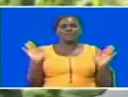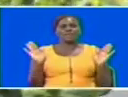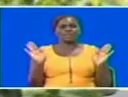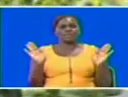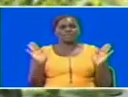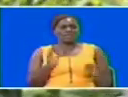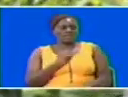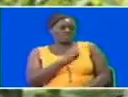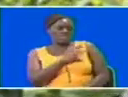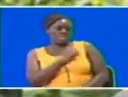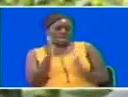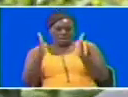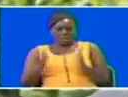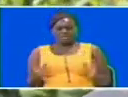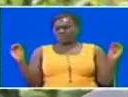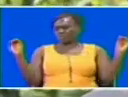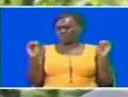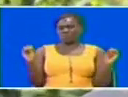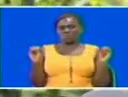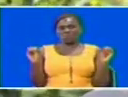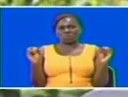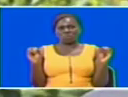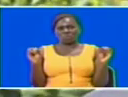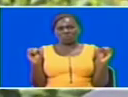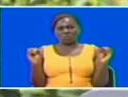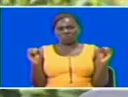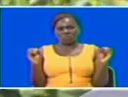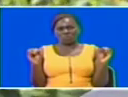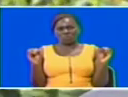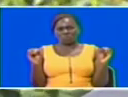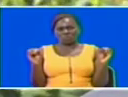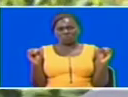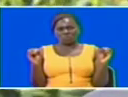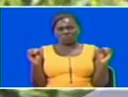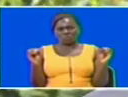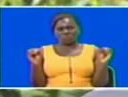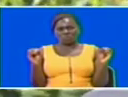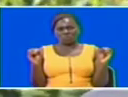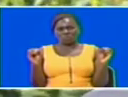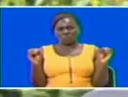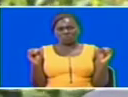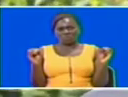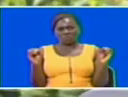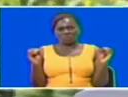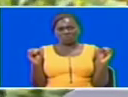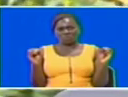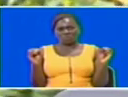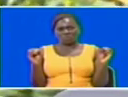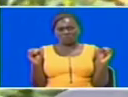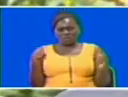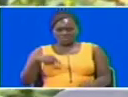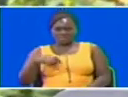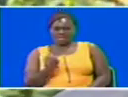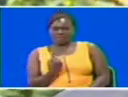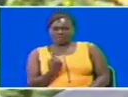Mimi sikuogopa Uhuru Kenyatta, siwezi kuogopa hata siku moja, my friend. Tumia hiyo nguvu leo, kesho, kesho kutwa, lakini mimi